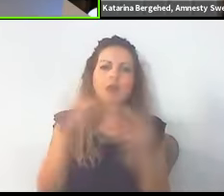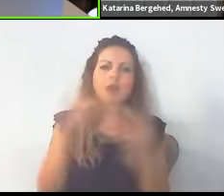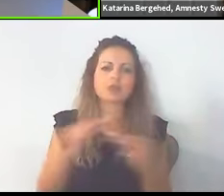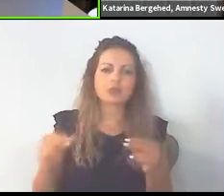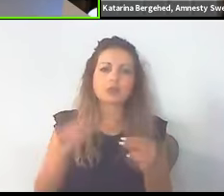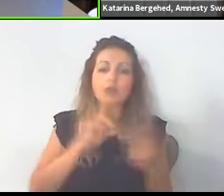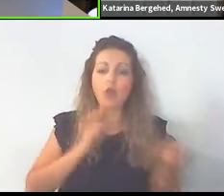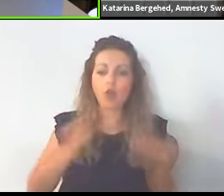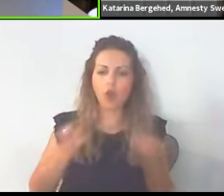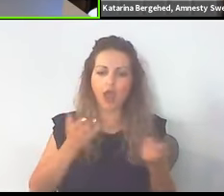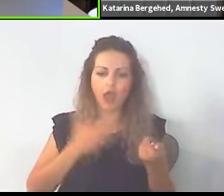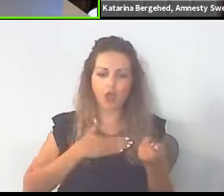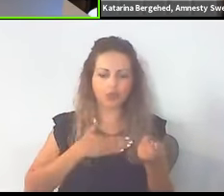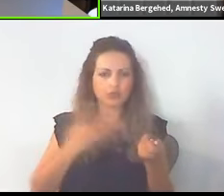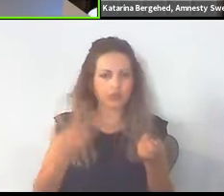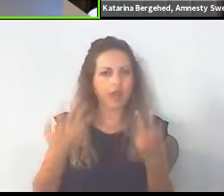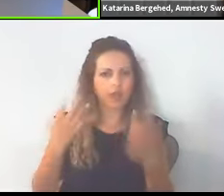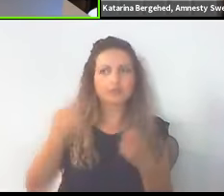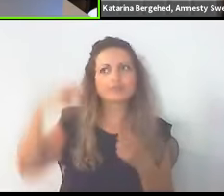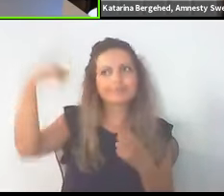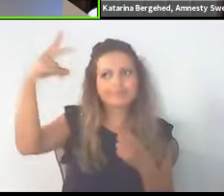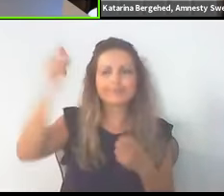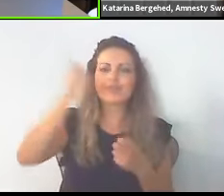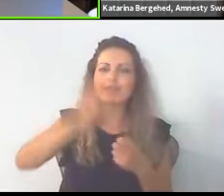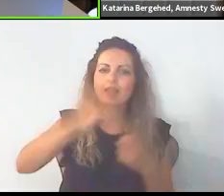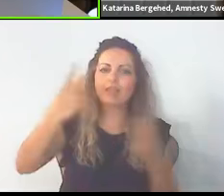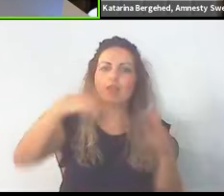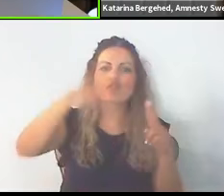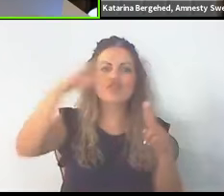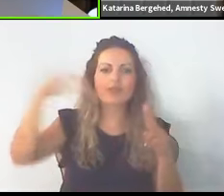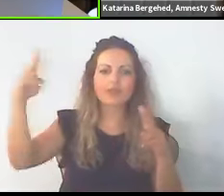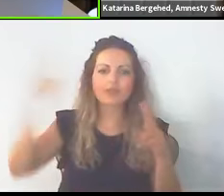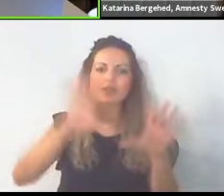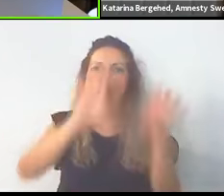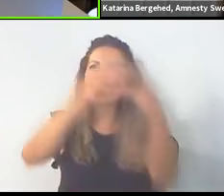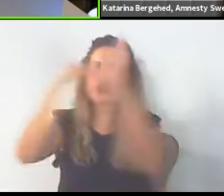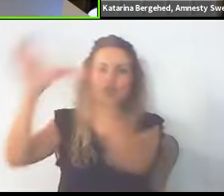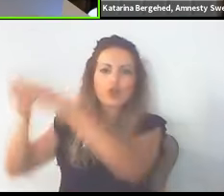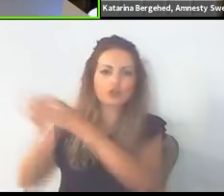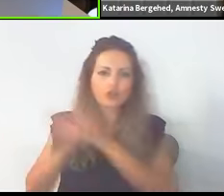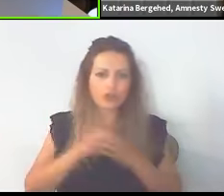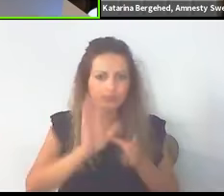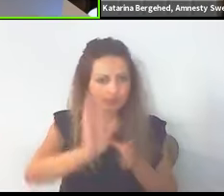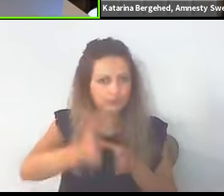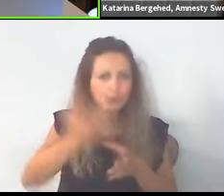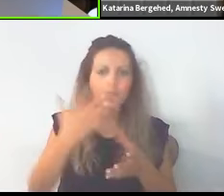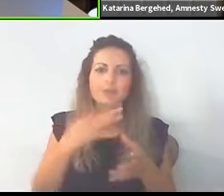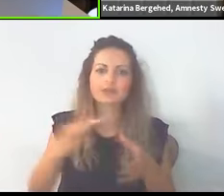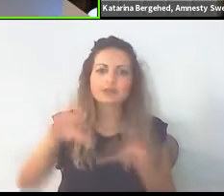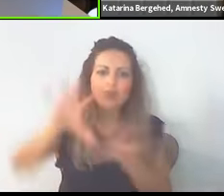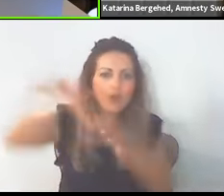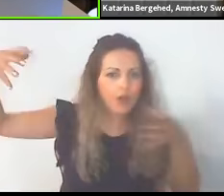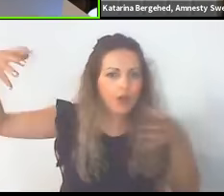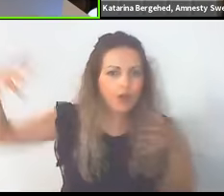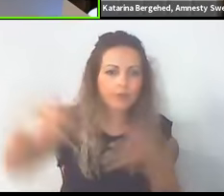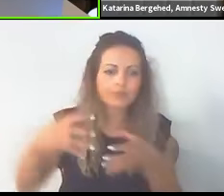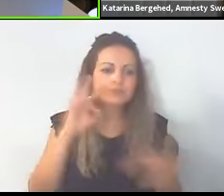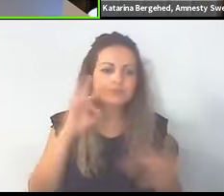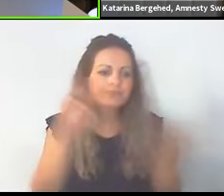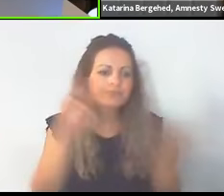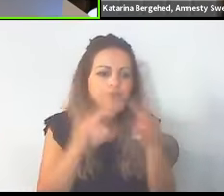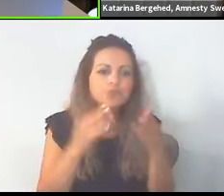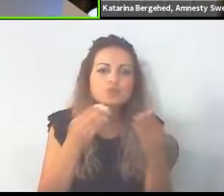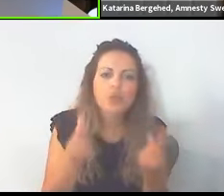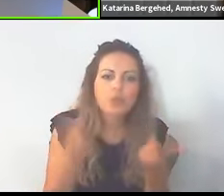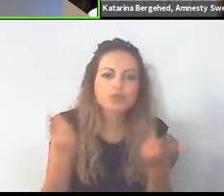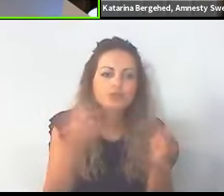εμείς μπορούμε να δουλέψουμε μαζί, έτσι ώστε να μπορέσουμε να βρούμε περιοχές και δρόμους που θα μπορέσουμε